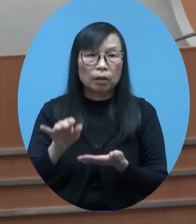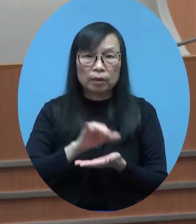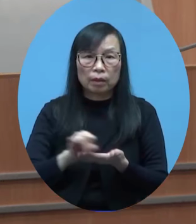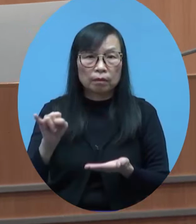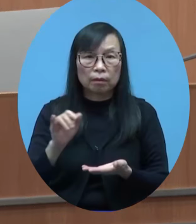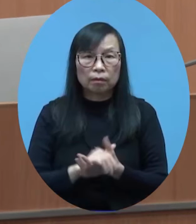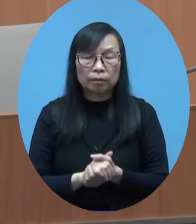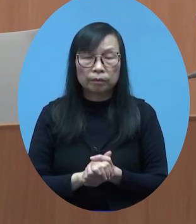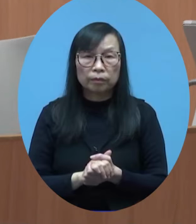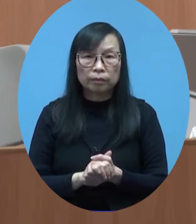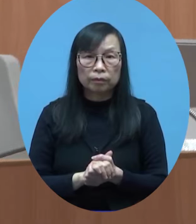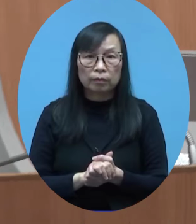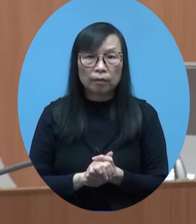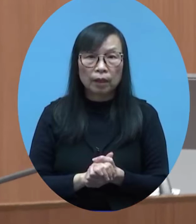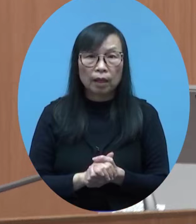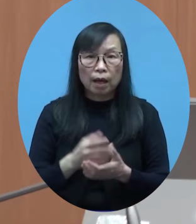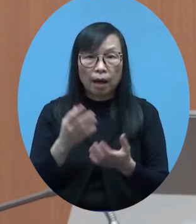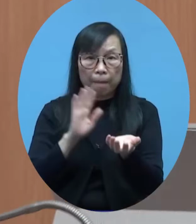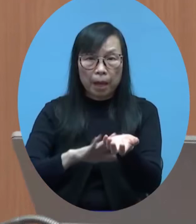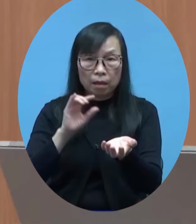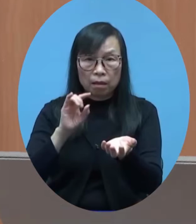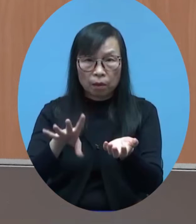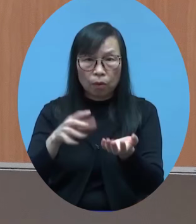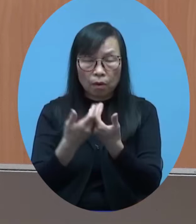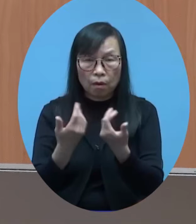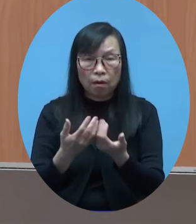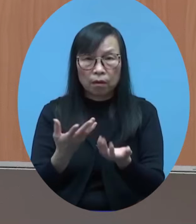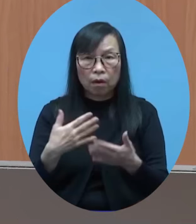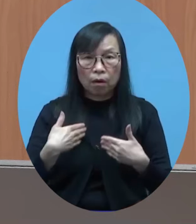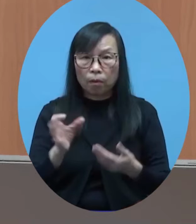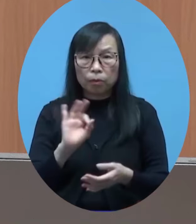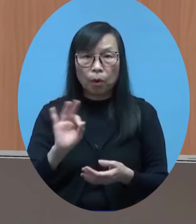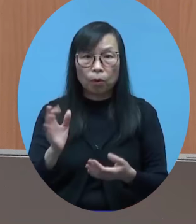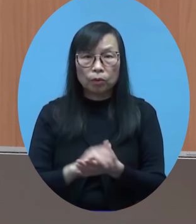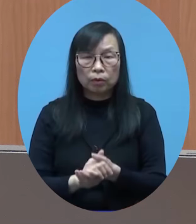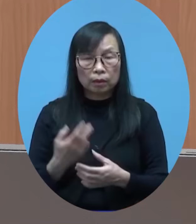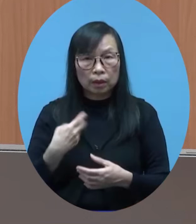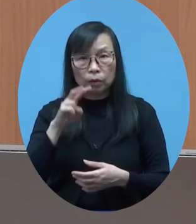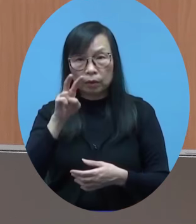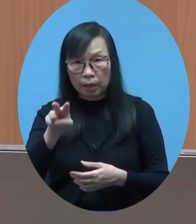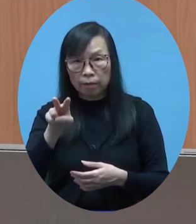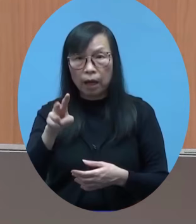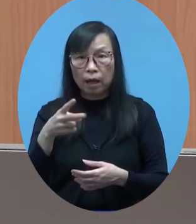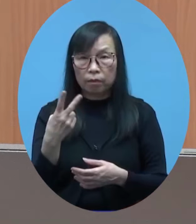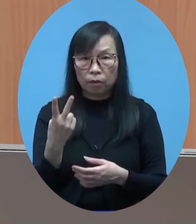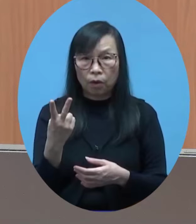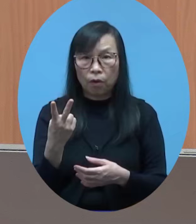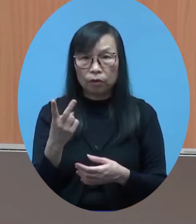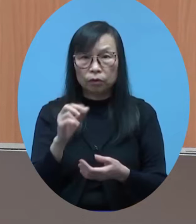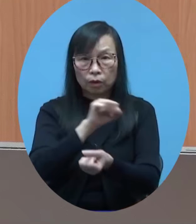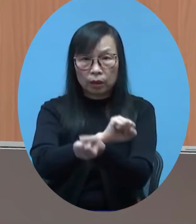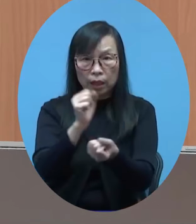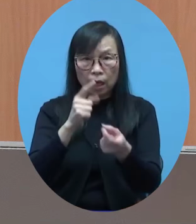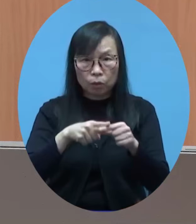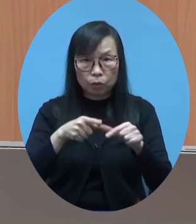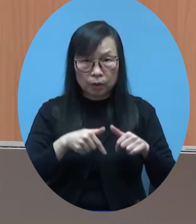嗰、那個CT 值我自己都冇。咁當然我哋都會睇翻嗰兩個即係居留中心有冇